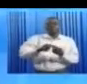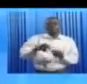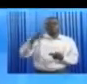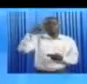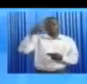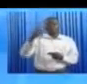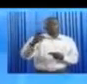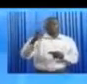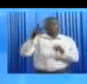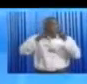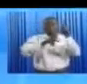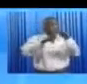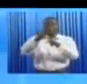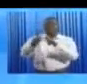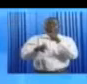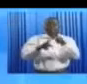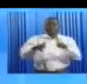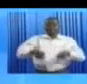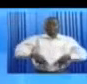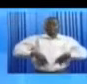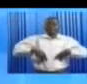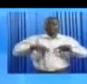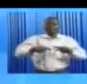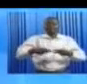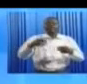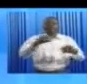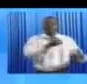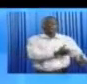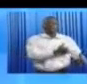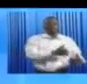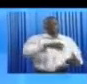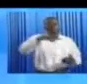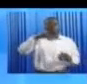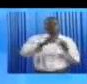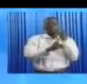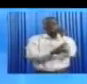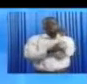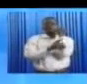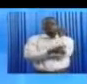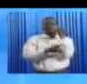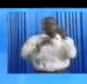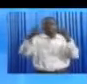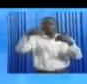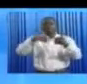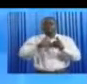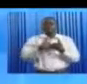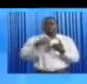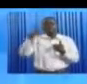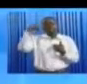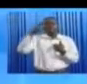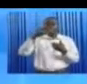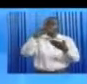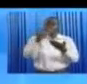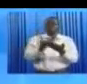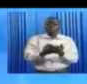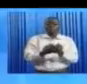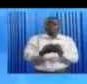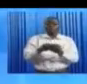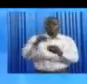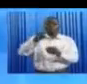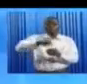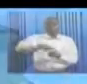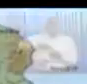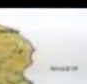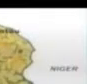Pour les populations vivant dans la périphérie de Dori, des ouvrages hydrauliques composés d'un château d'eau et de bornes fontaines ont